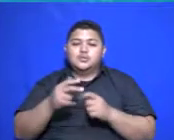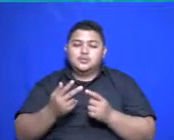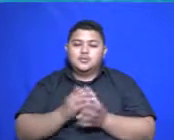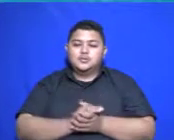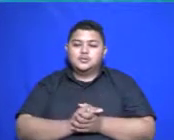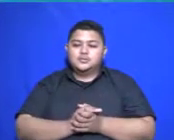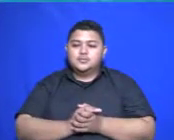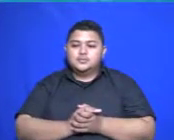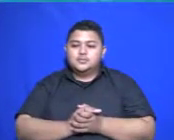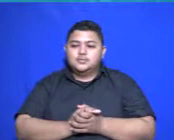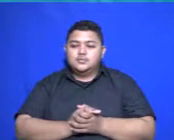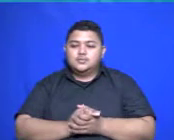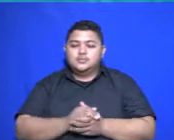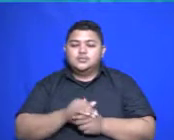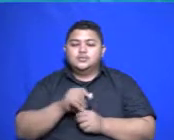2018 itu targetnya